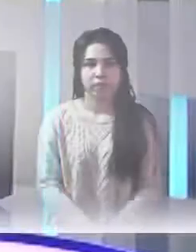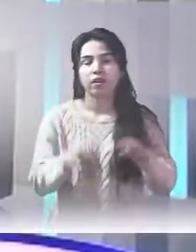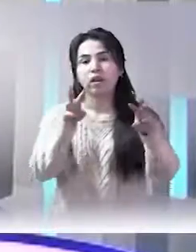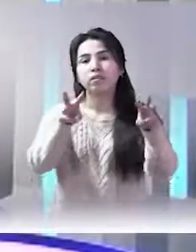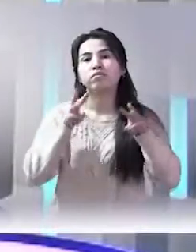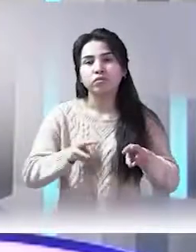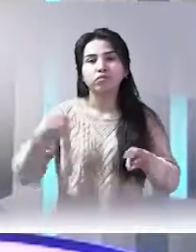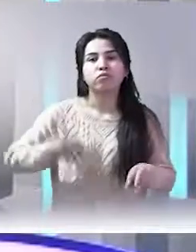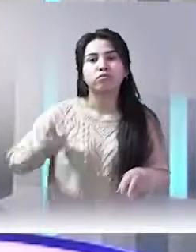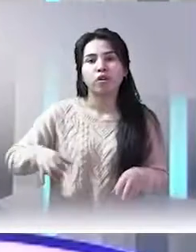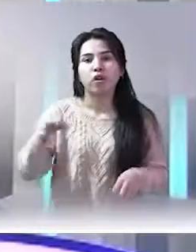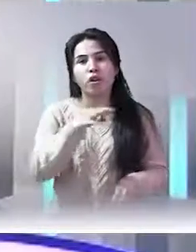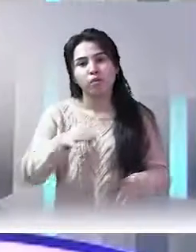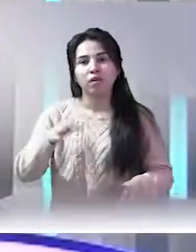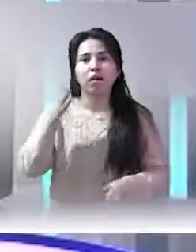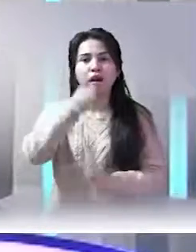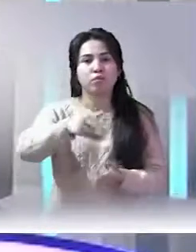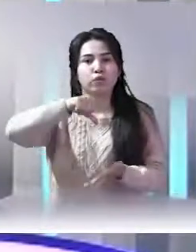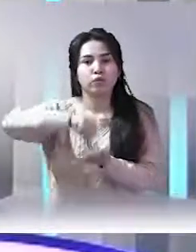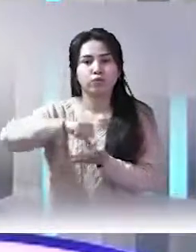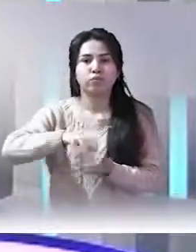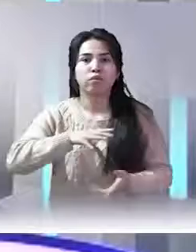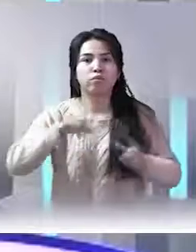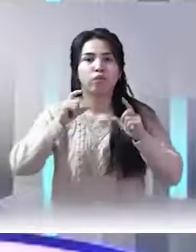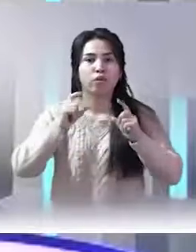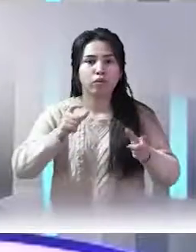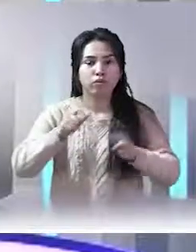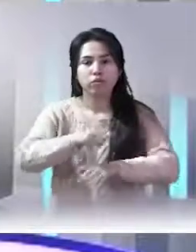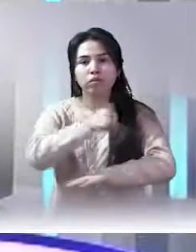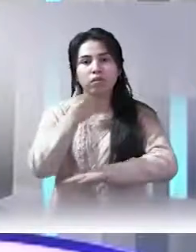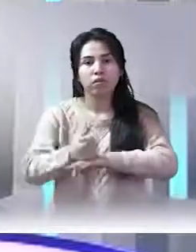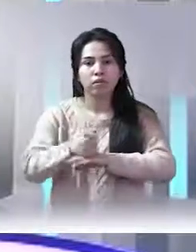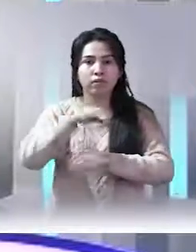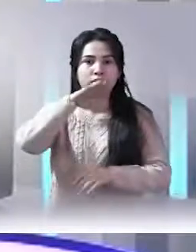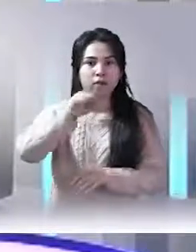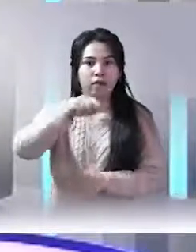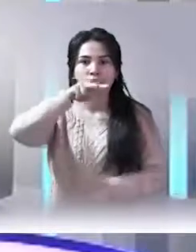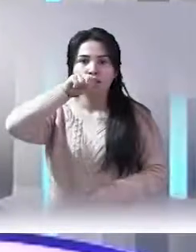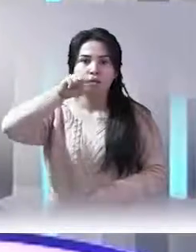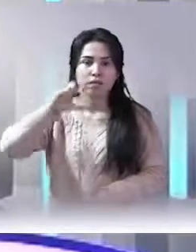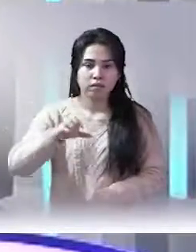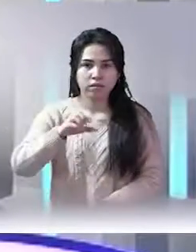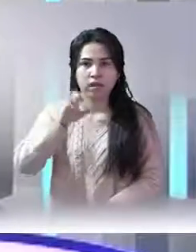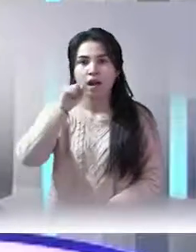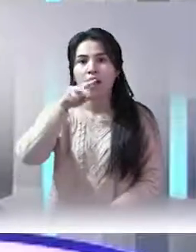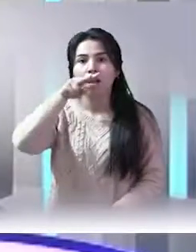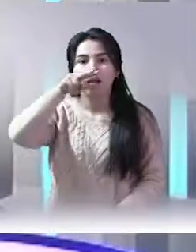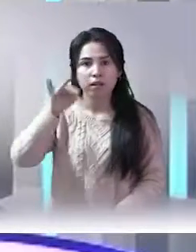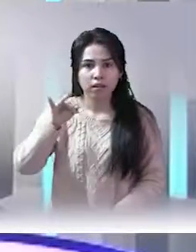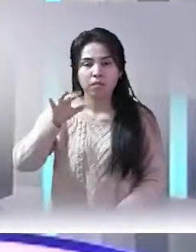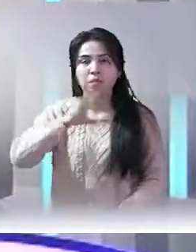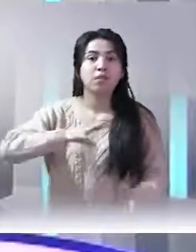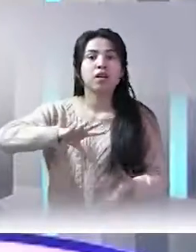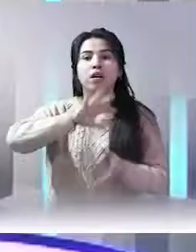Аким Жамбылской области принял участие в отчетной встрече с населением главы Таласского района. Досмухамбет Алиев